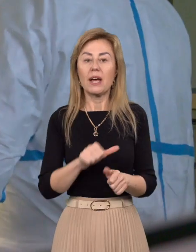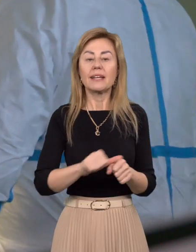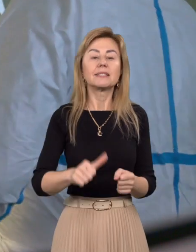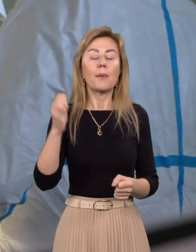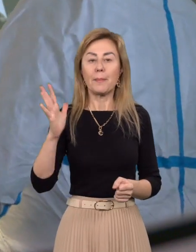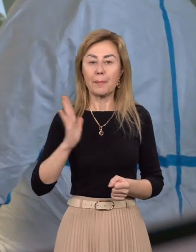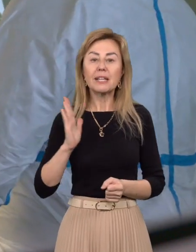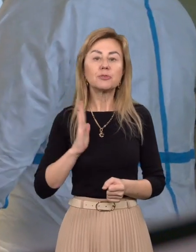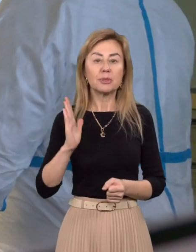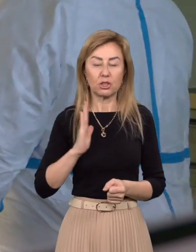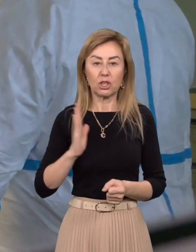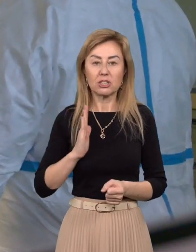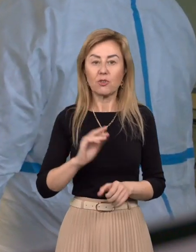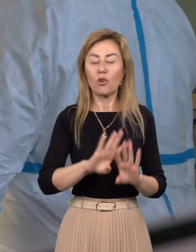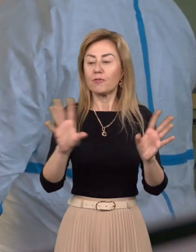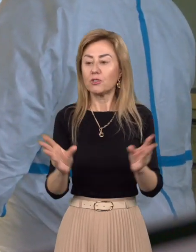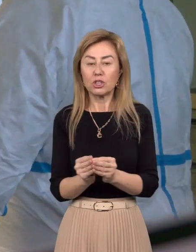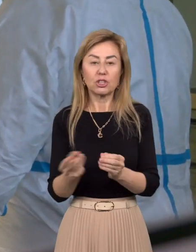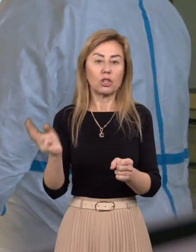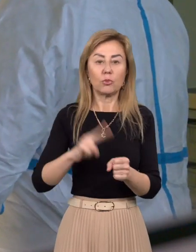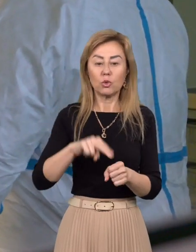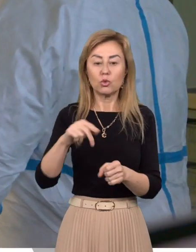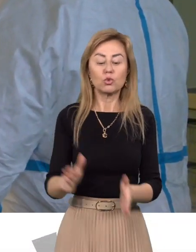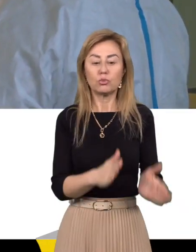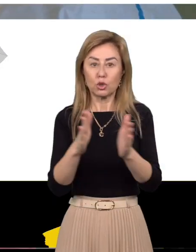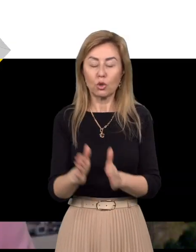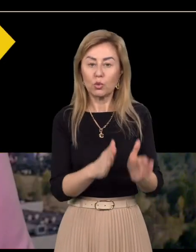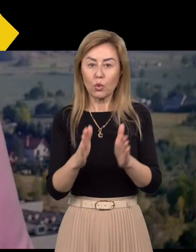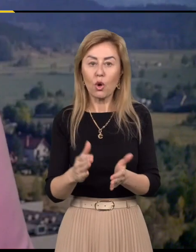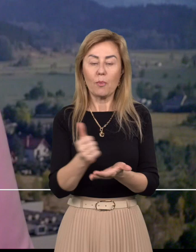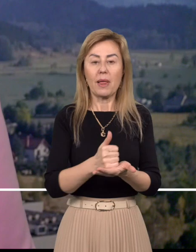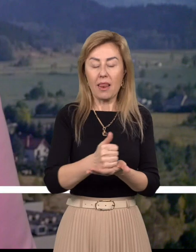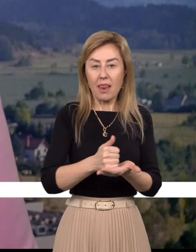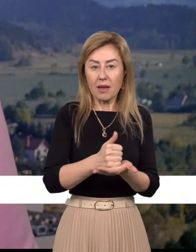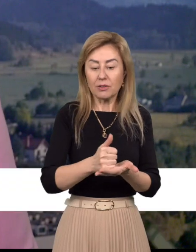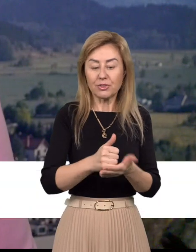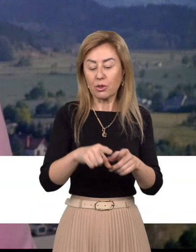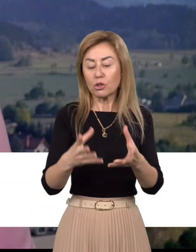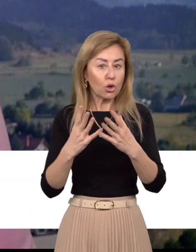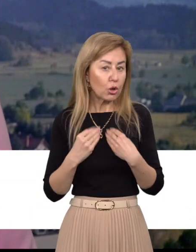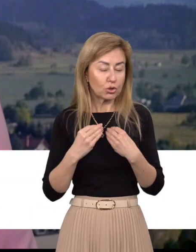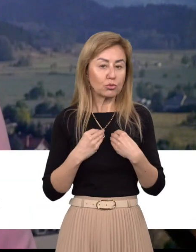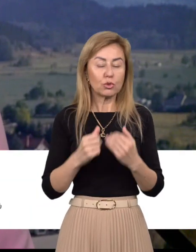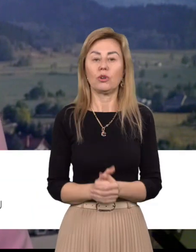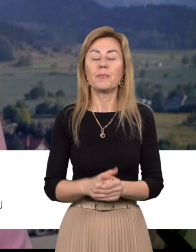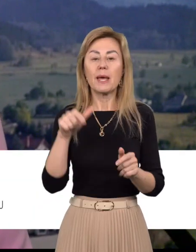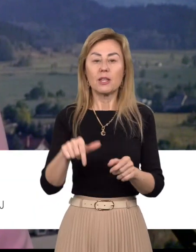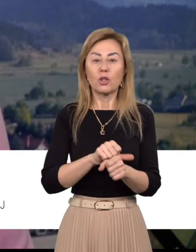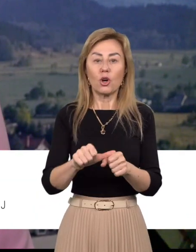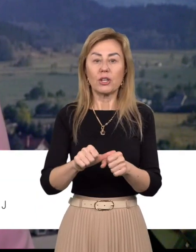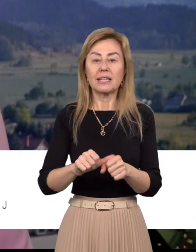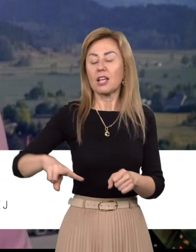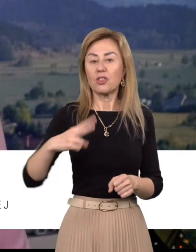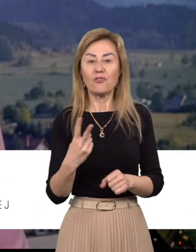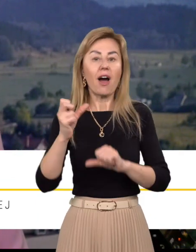duże bezpieczeństwo pracownikom, którzy przygotowują leki, a także pacjentom, którzy te leki otrzymują. Pracownię